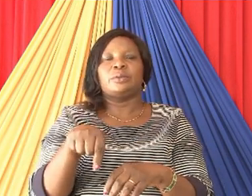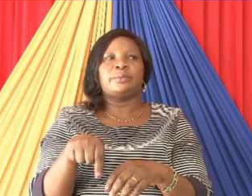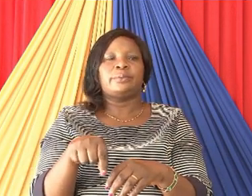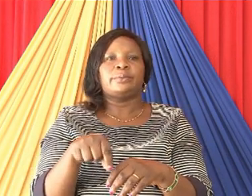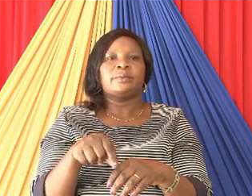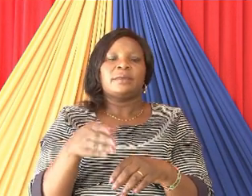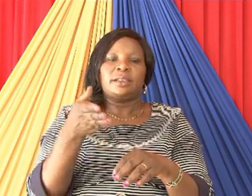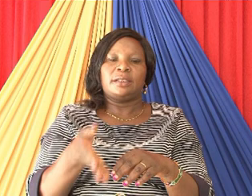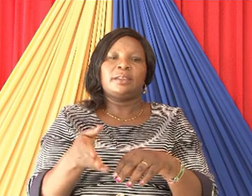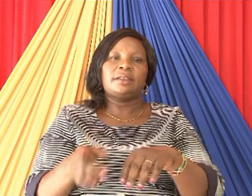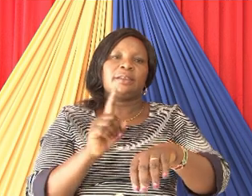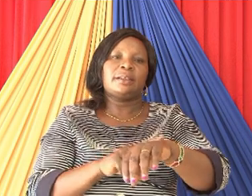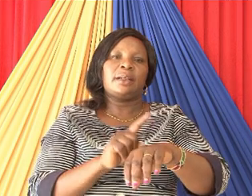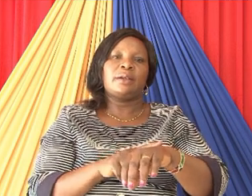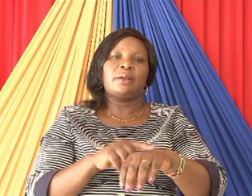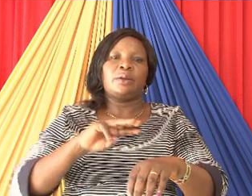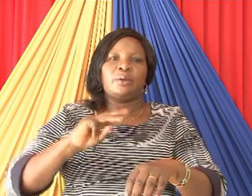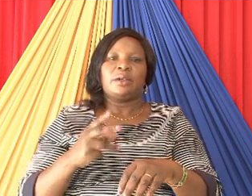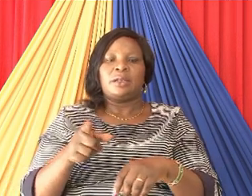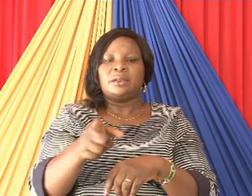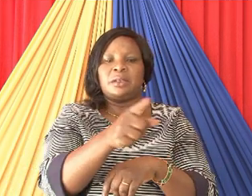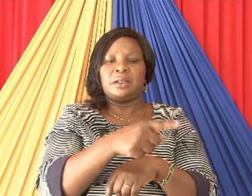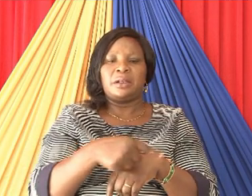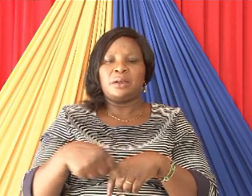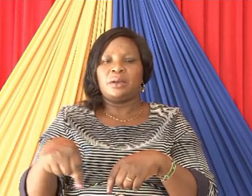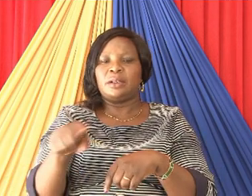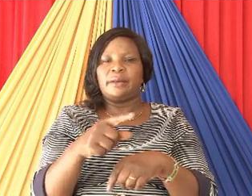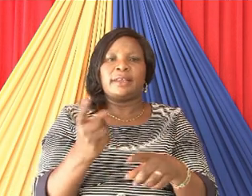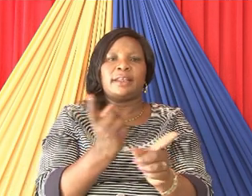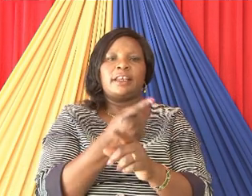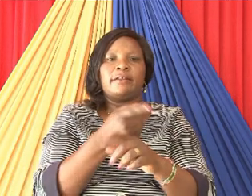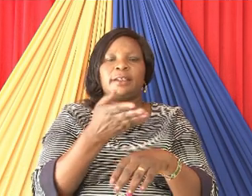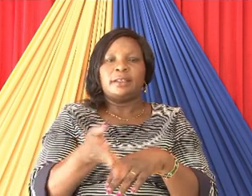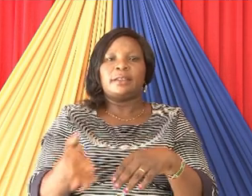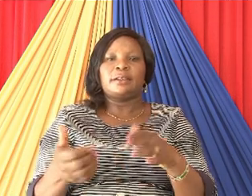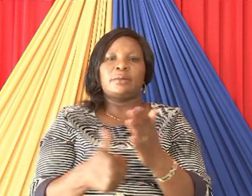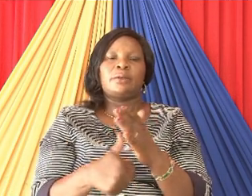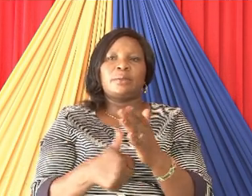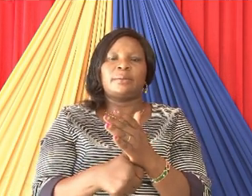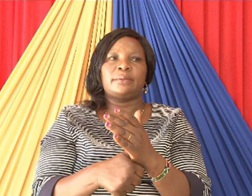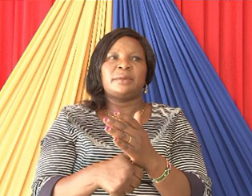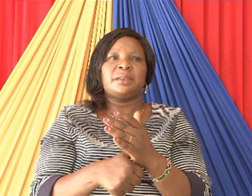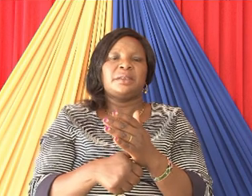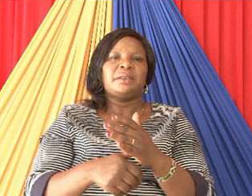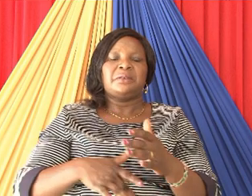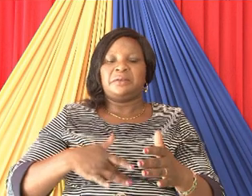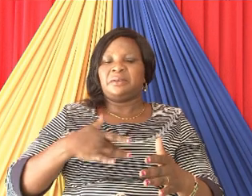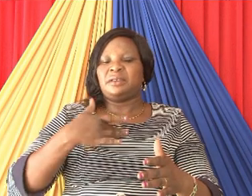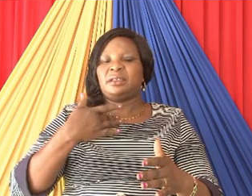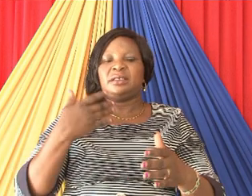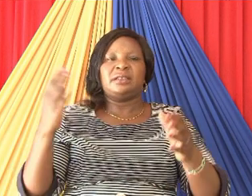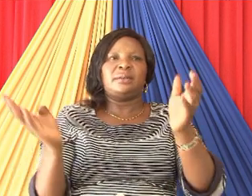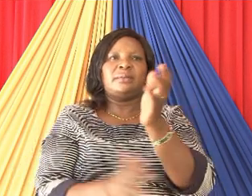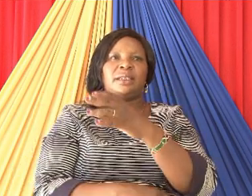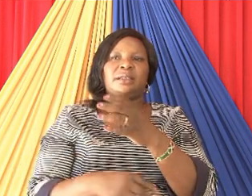mengi yanayotuzunguka, watu wanaweza kuwa frustrated, wanaweza kufika pahali hata wafe moyo